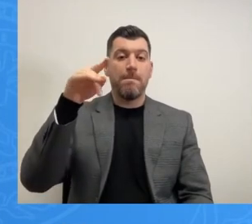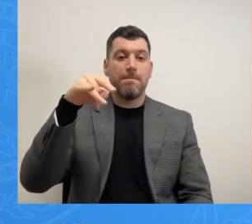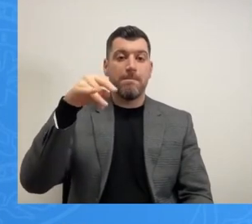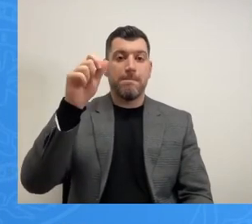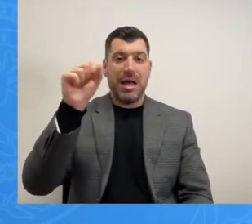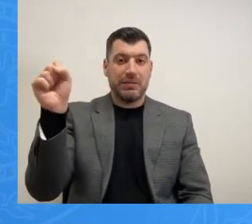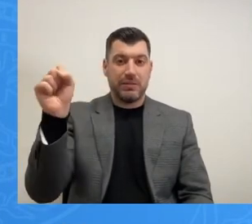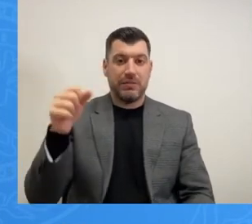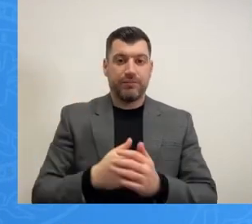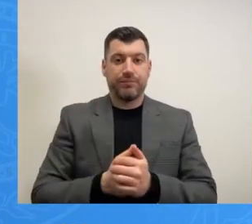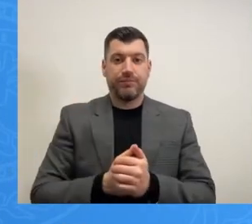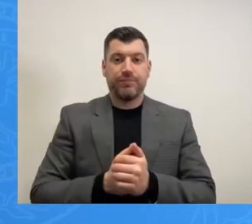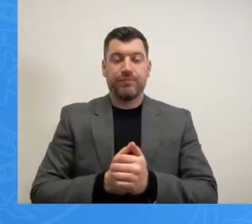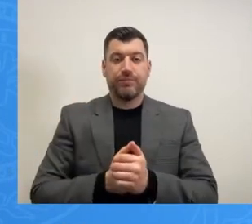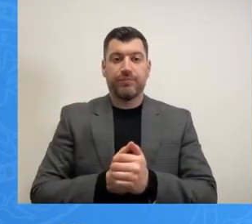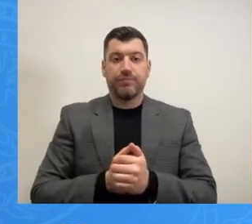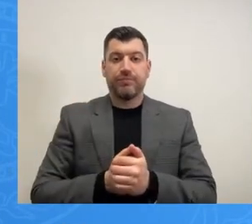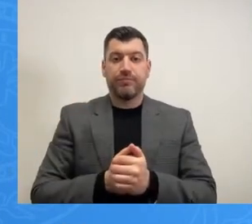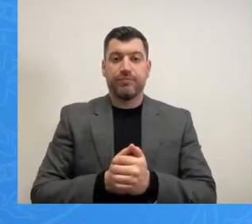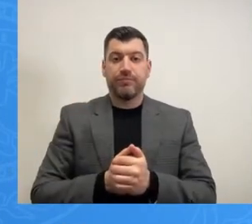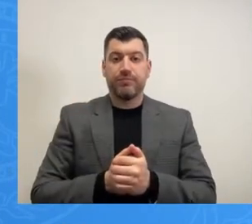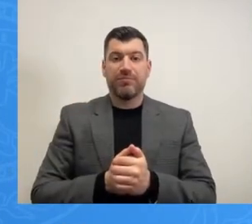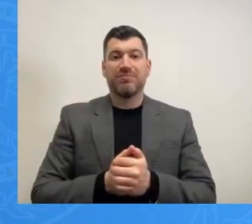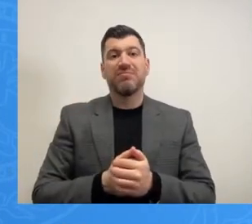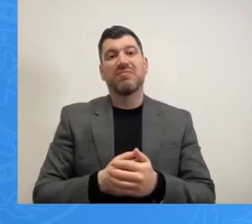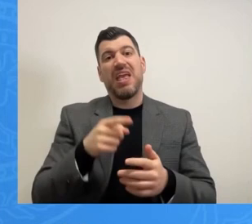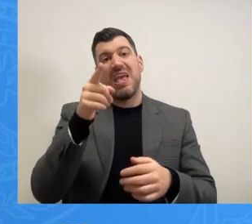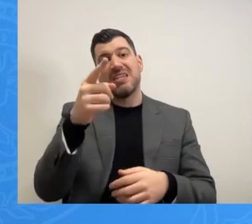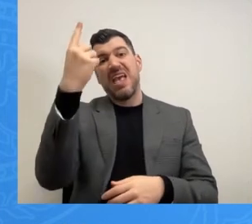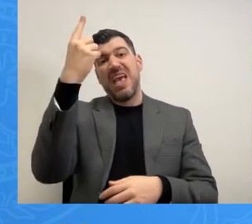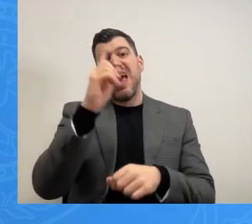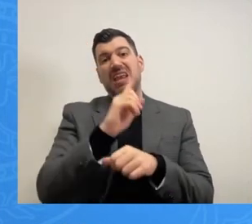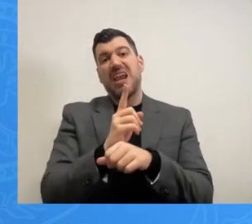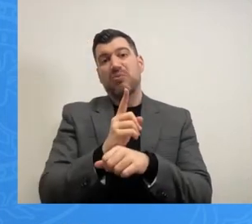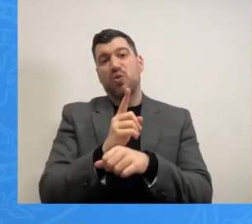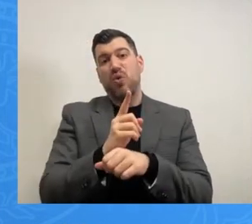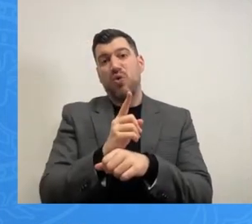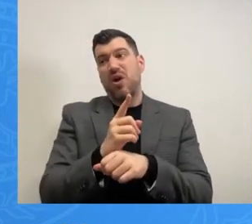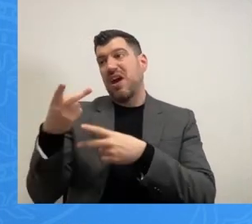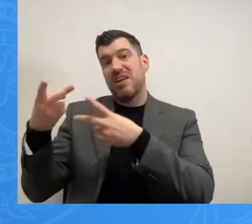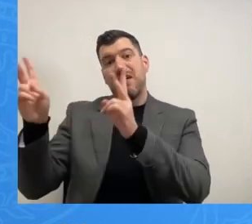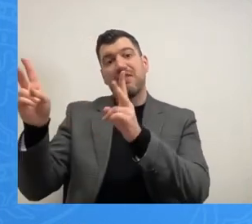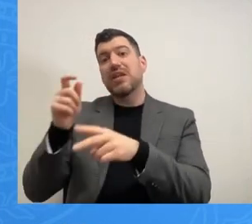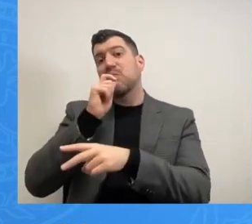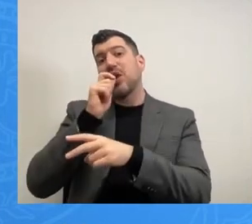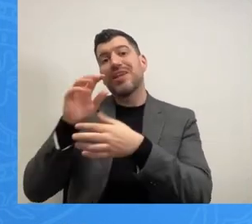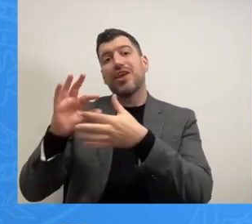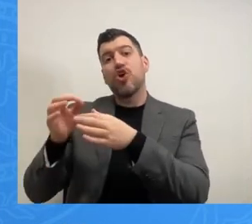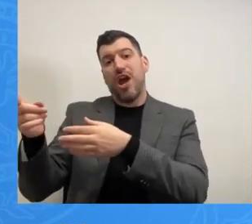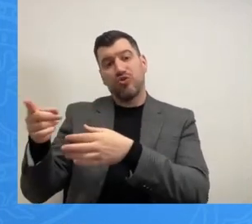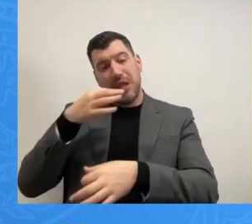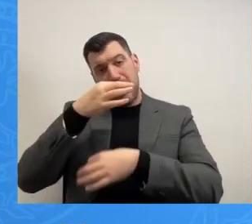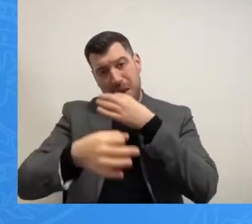Ξεκινάω με ένα σχόλιο ότι δεν θα χανόταν και ο κόσμος άμα δίνατε το λόγο για ένα λεπτό σε πολιτική οργάνωση η οποία ζήτησε να τοποθετηθεί. Δεν θα πούμε